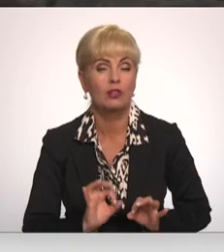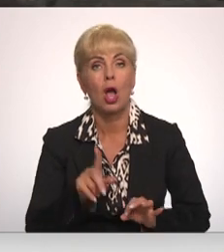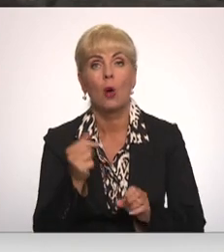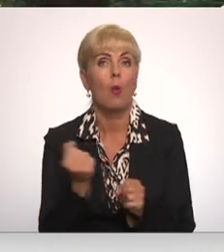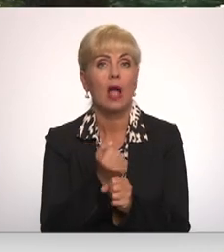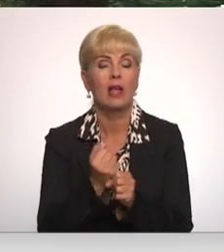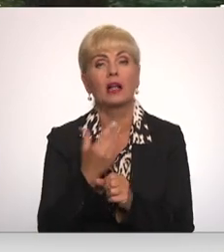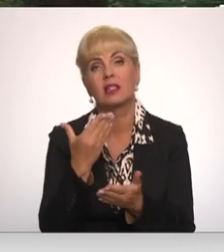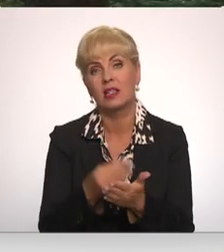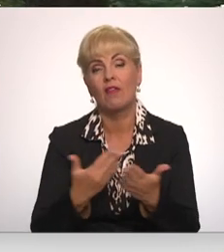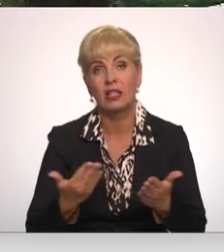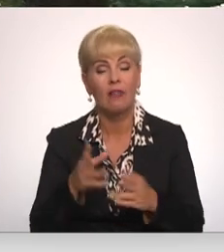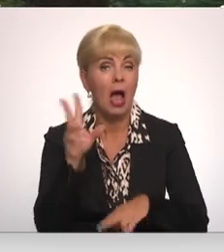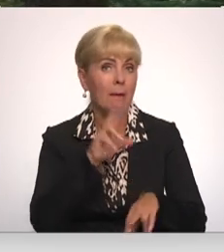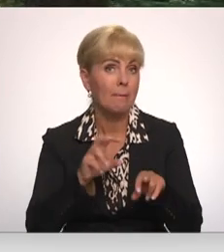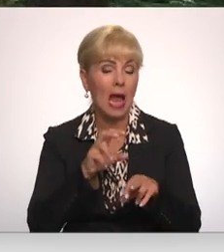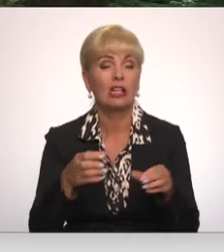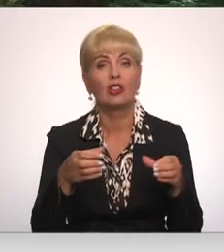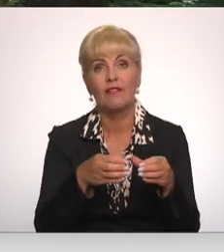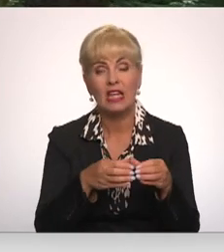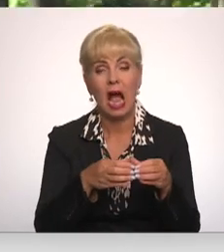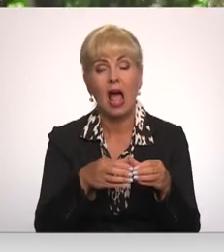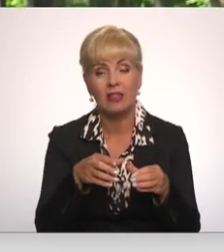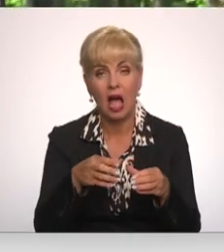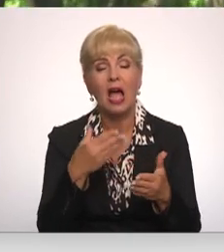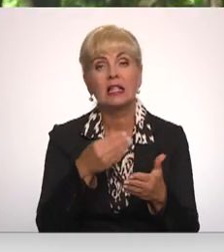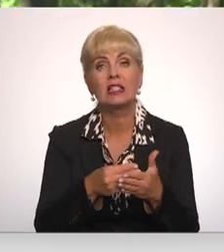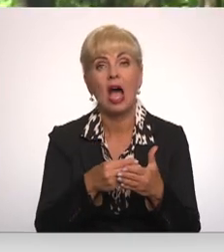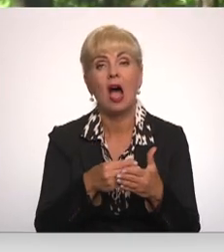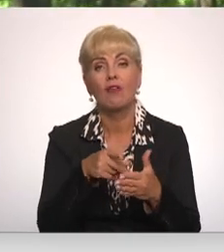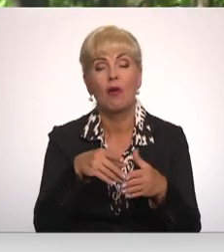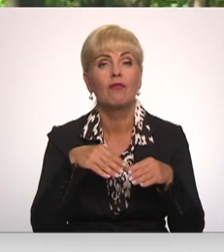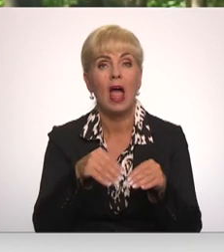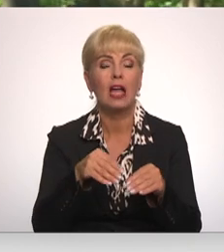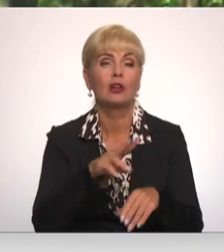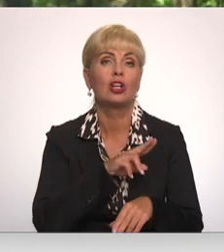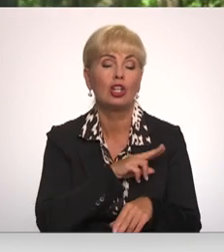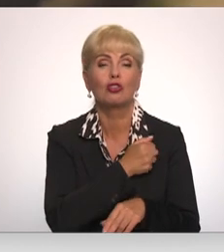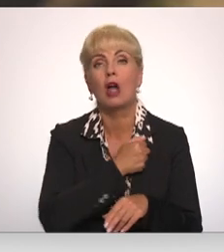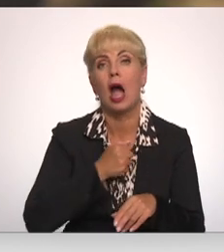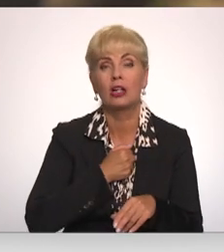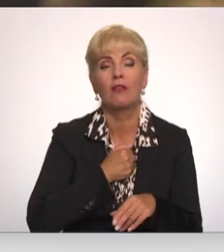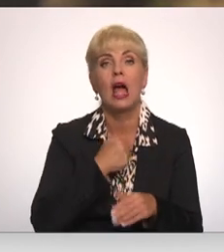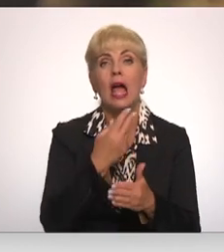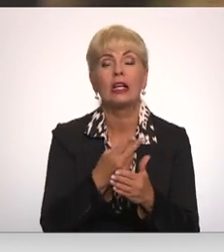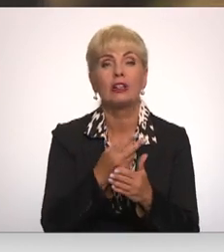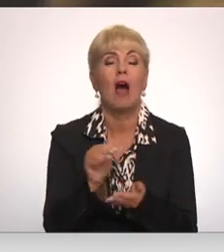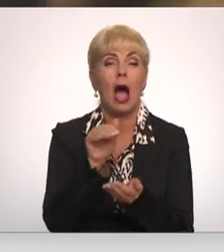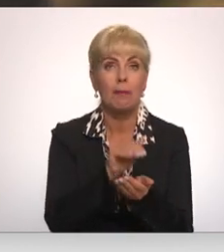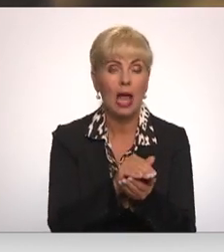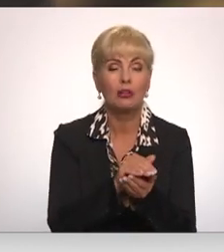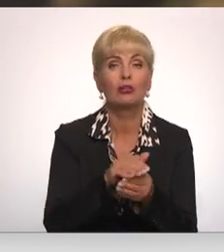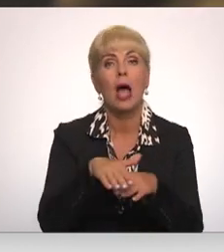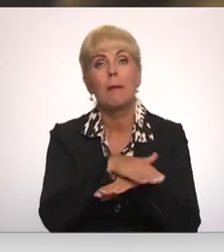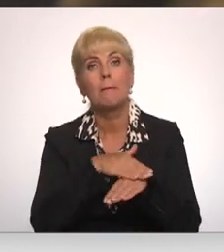dara savā dzīvē. Meklēšanas vienība leģenda parasti savā praksē veic kritušo karavīru atrašanu un apbedīšanu, taču civiliedzīvotāju masu